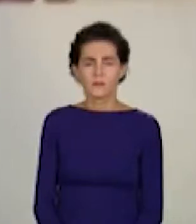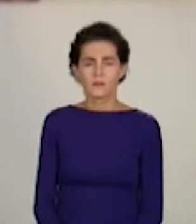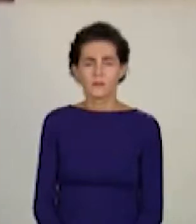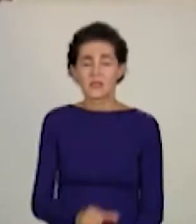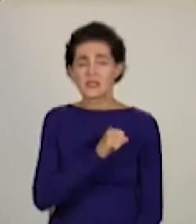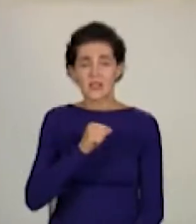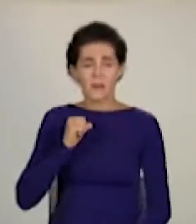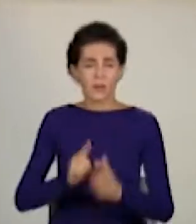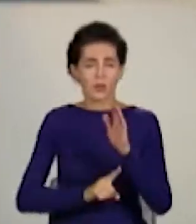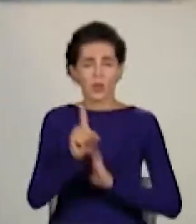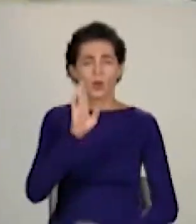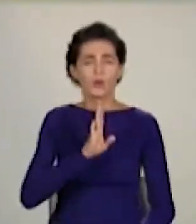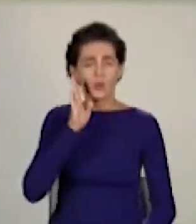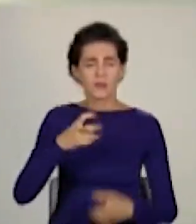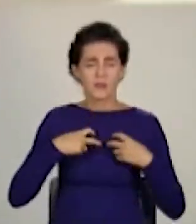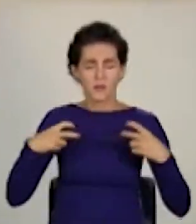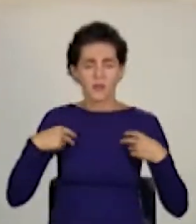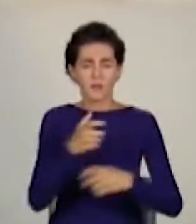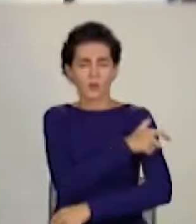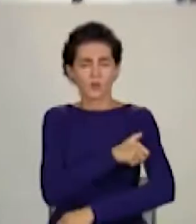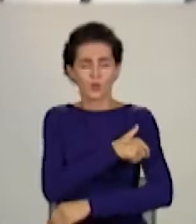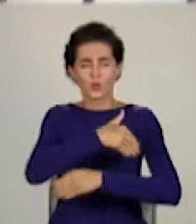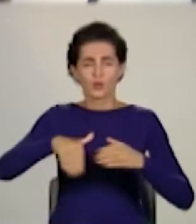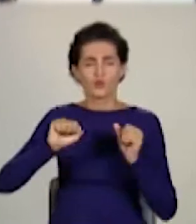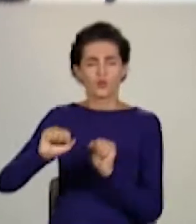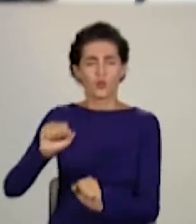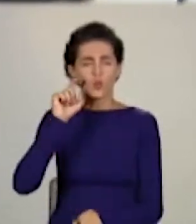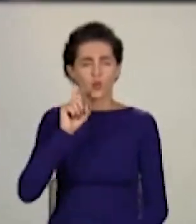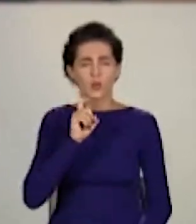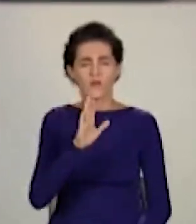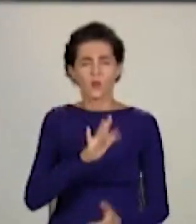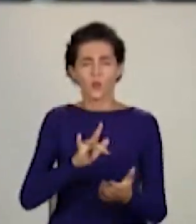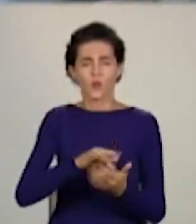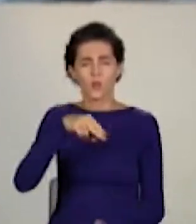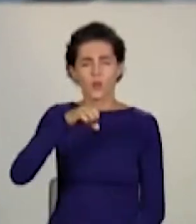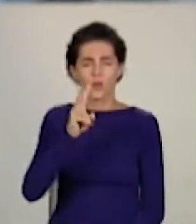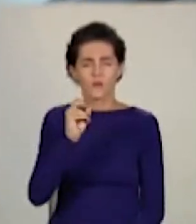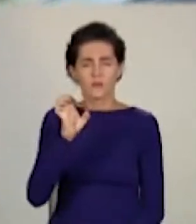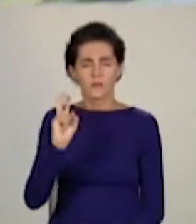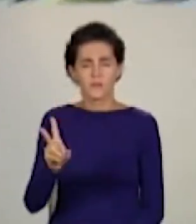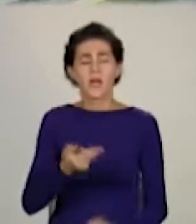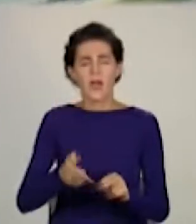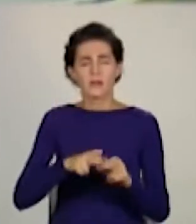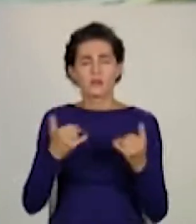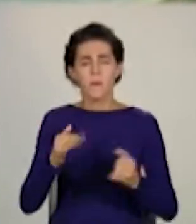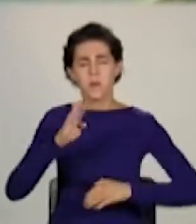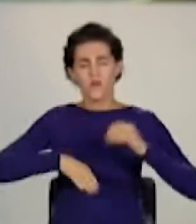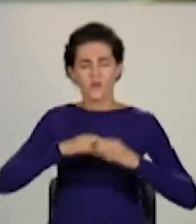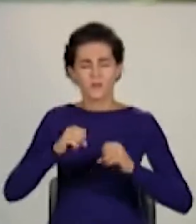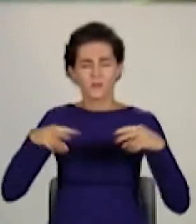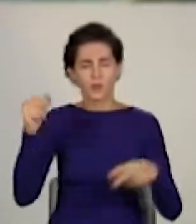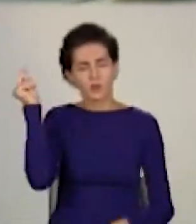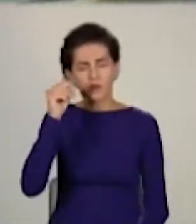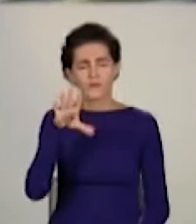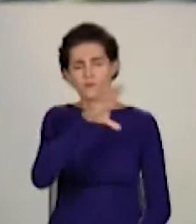Від самого ранку інспектори на посиленому чергуванні на вулиці Захисників України у Покровську. Проводиться оперативно-профілактичне відпрацювання у зв'язку